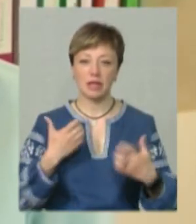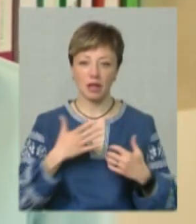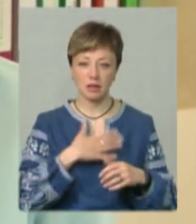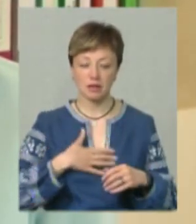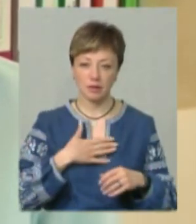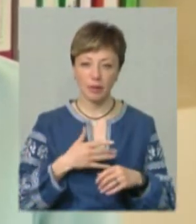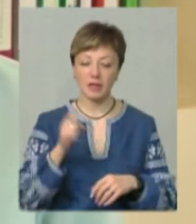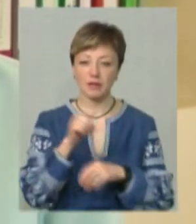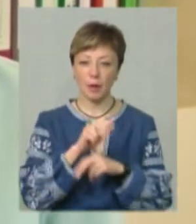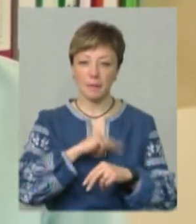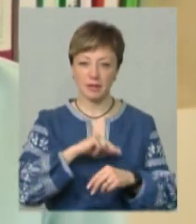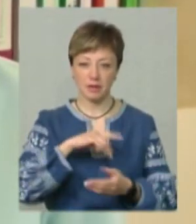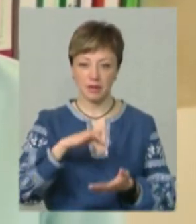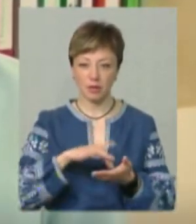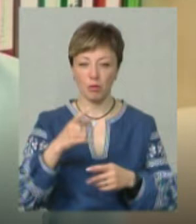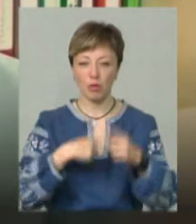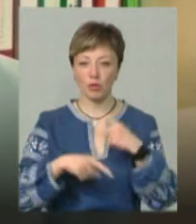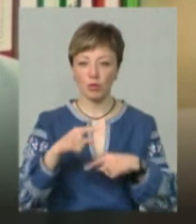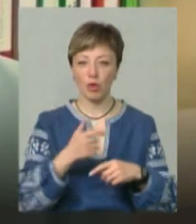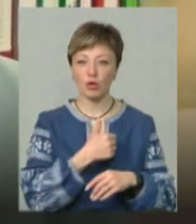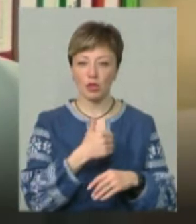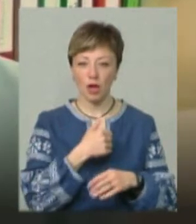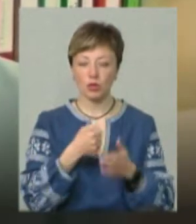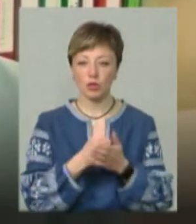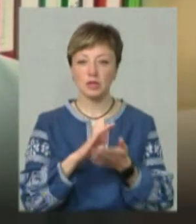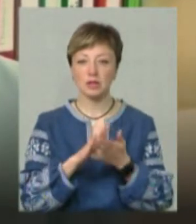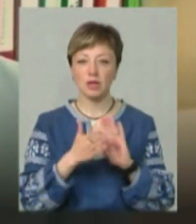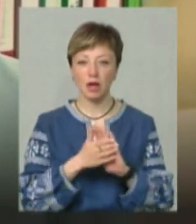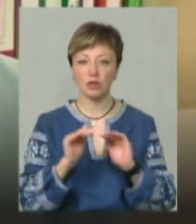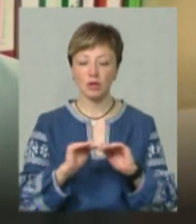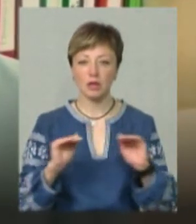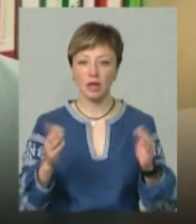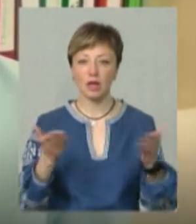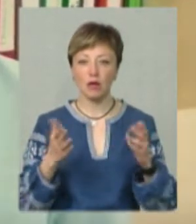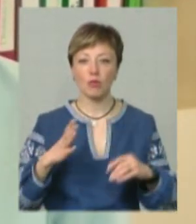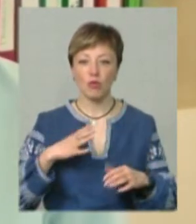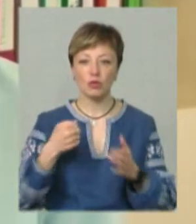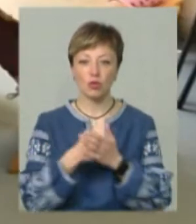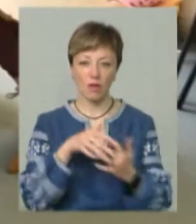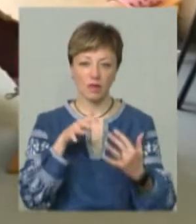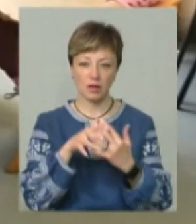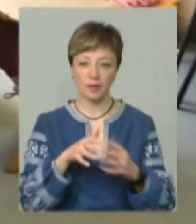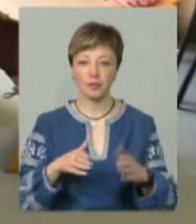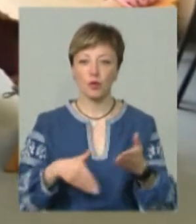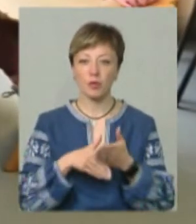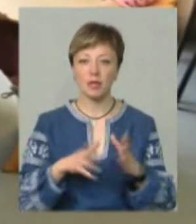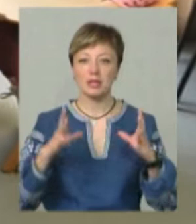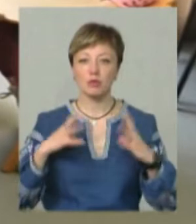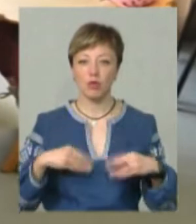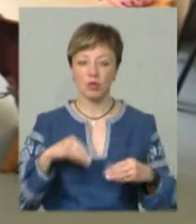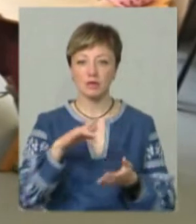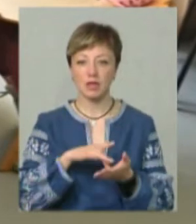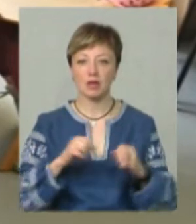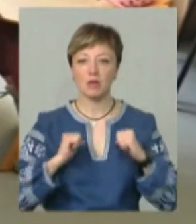про завдання працівників центру. Повернути хоча б до того стану дітей, який був до війни. Допомогти заспокоїтися у